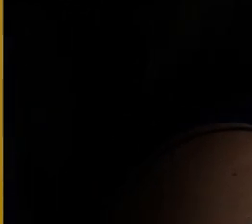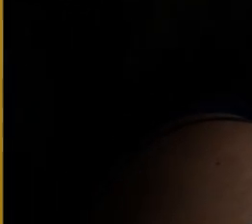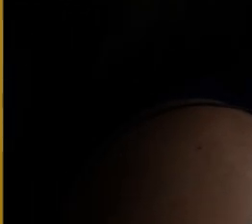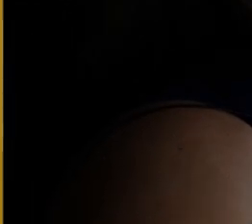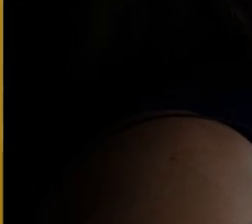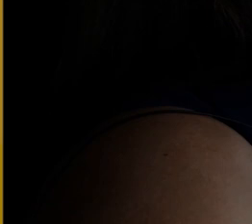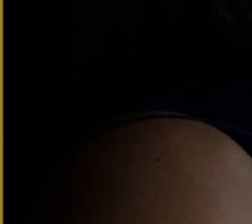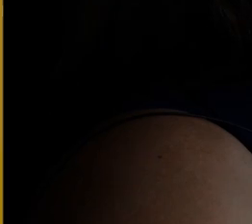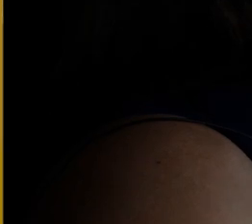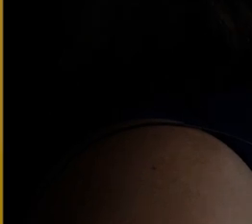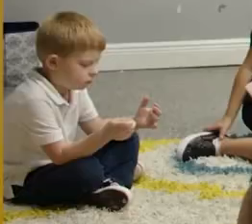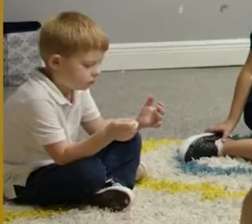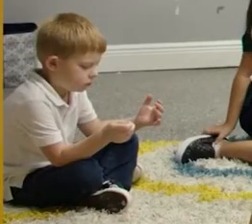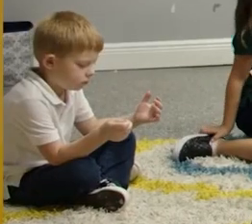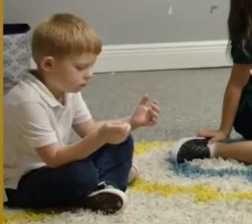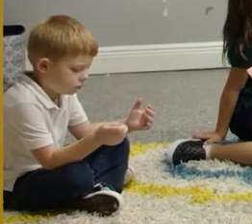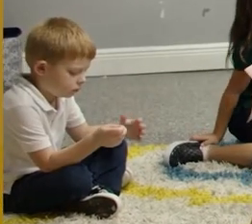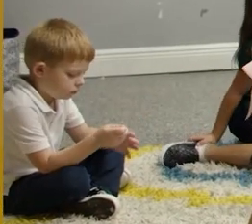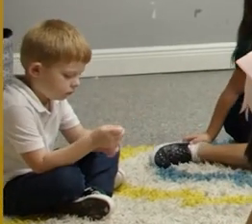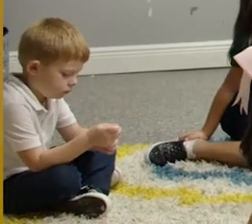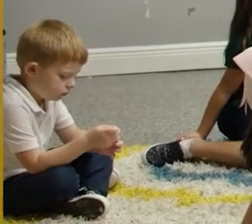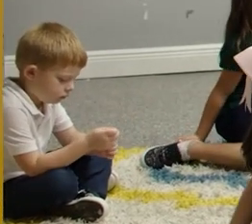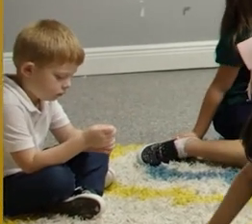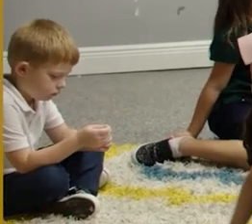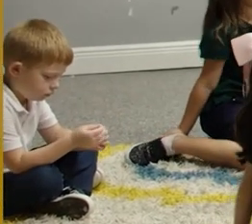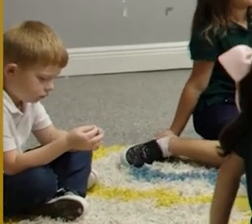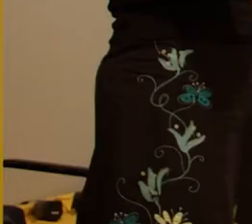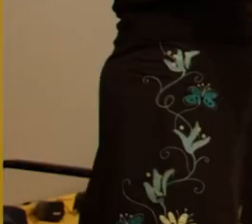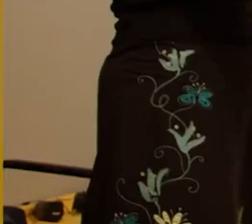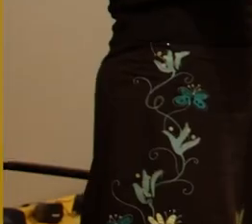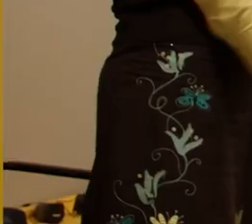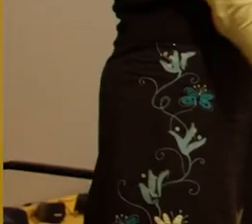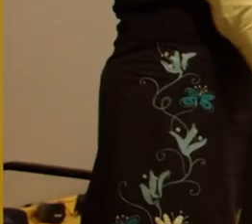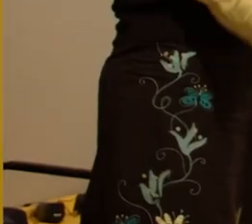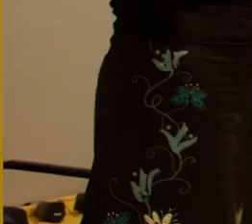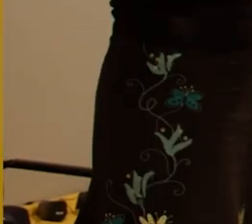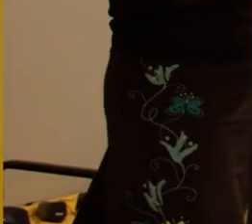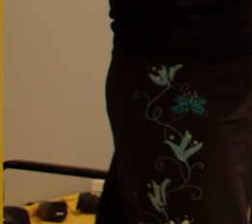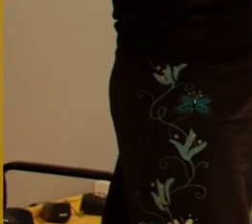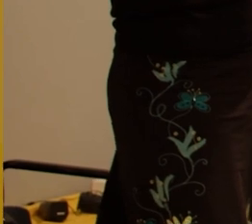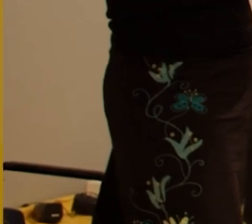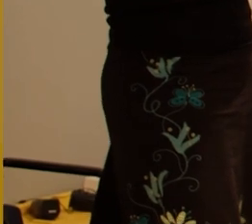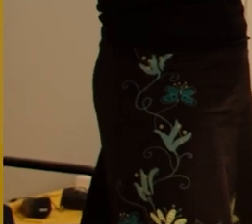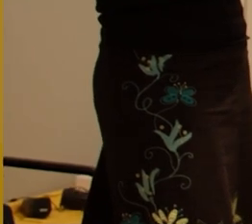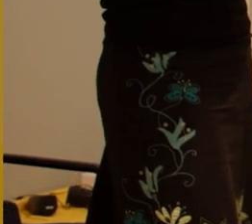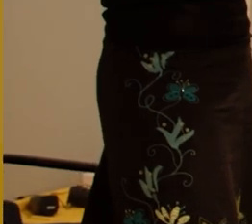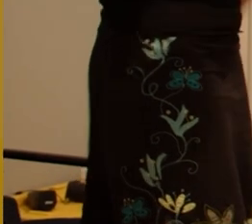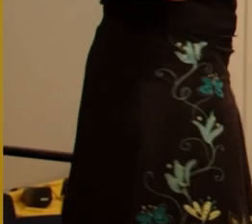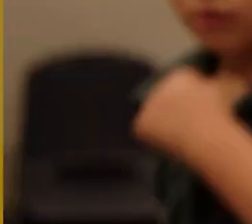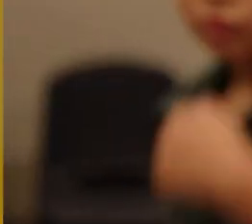de l'école Pointe-aux-Chênes, la première école d'immersion de langue indigène de l'État, ouverte en août,